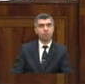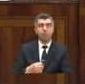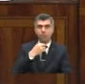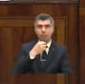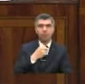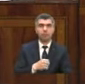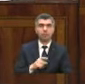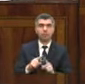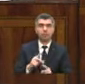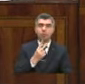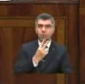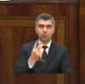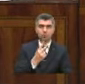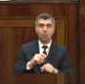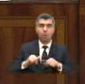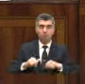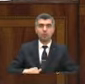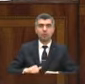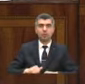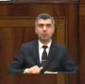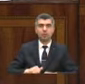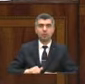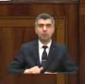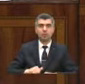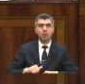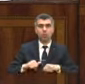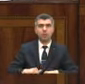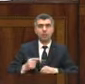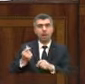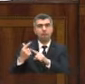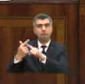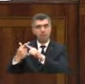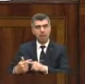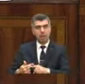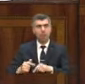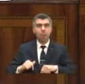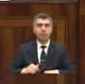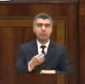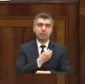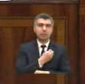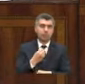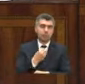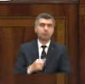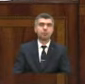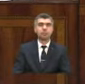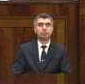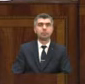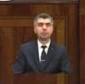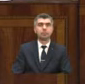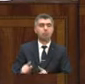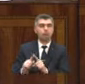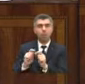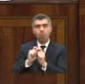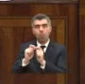يكون وزيرين، لأنهم شاركوا خاصة وزير المالية وأيضا وزير الصحة، لكي نتناقش في